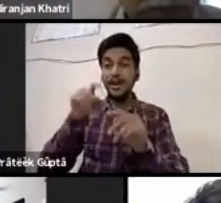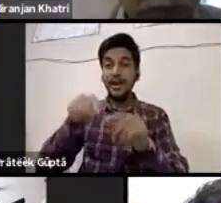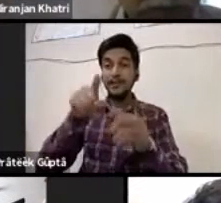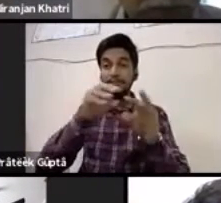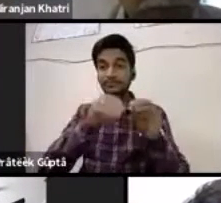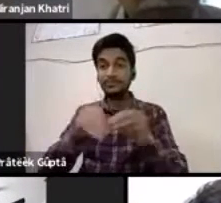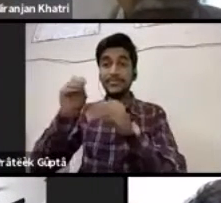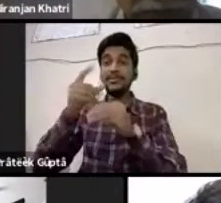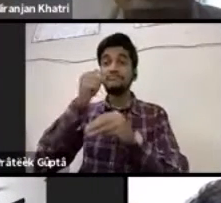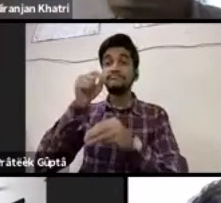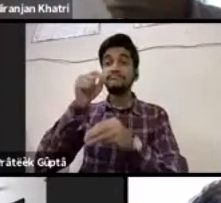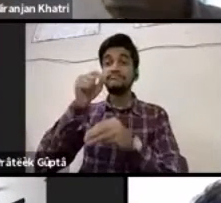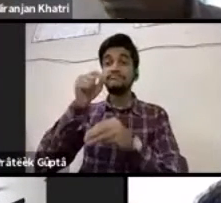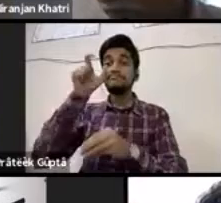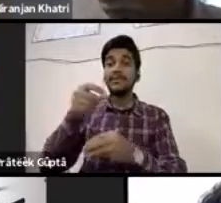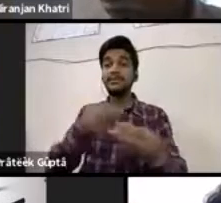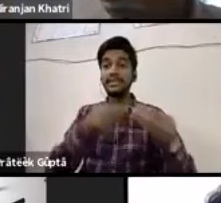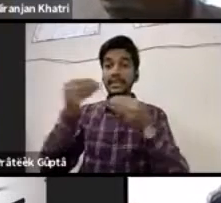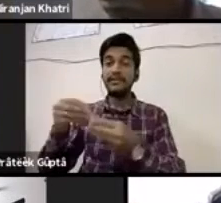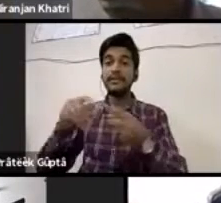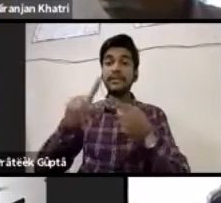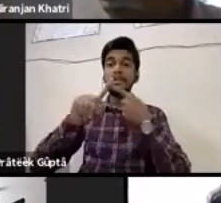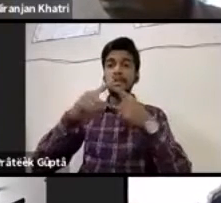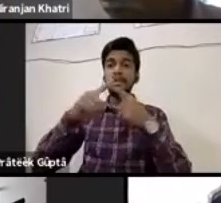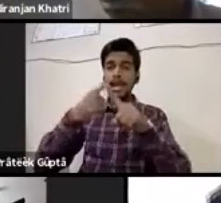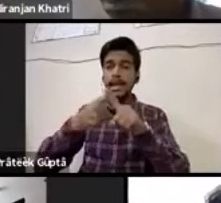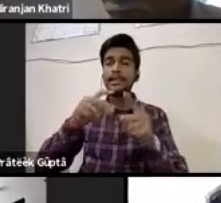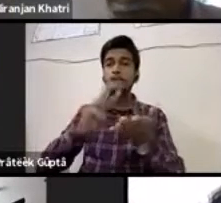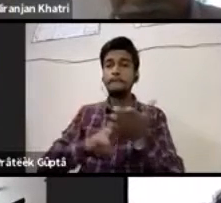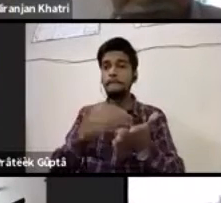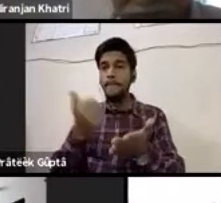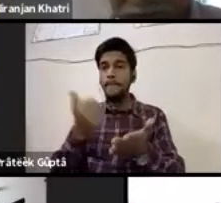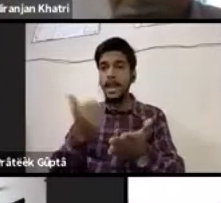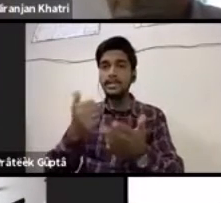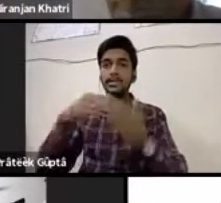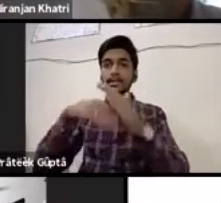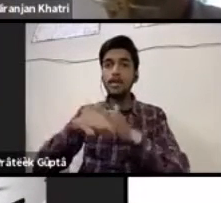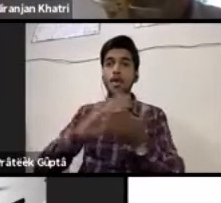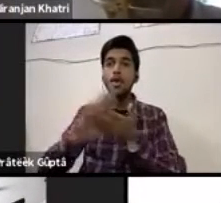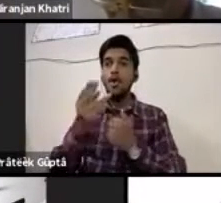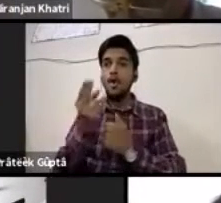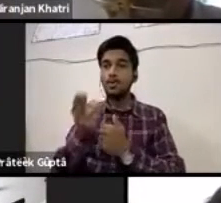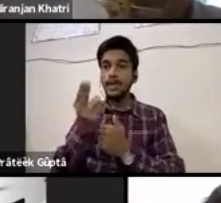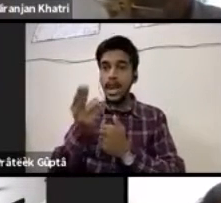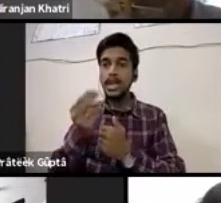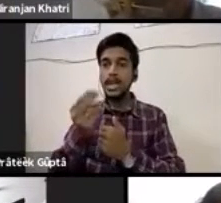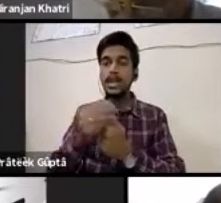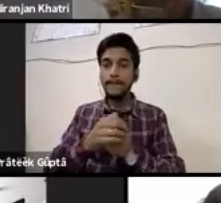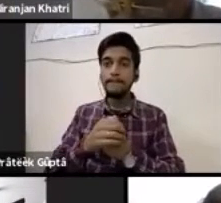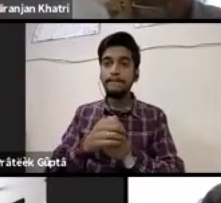जनरल मैनेजर विद आईटीसी होटल, worked at various places, particularly